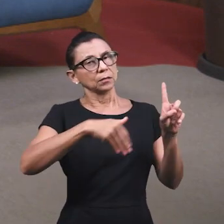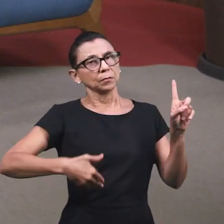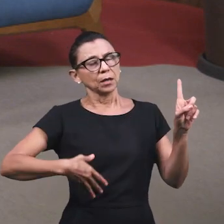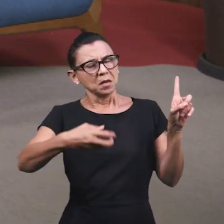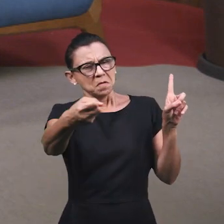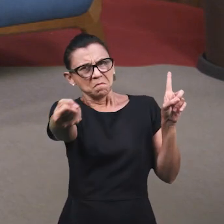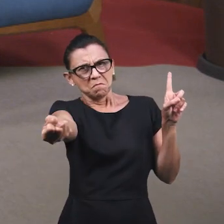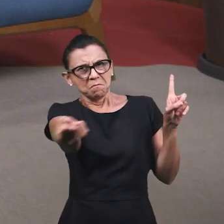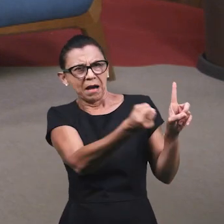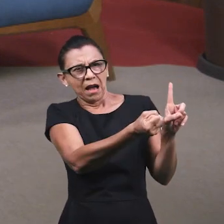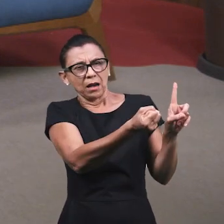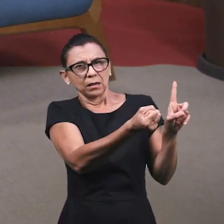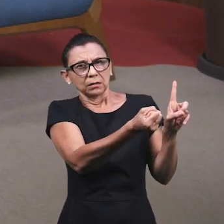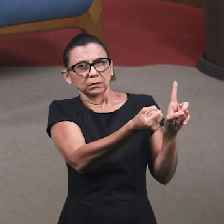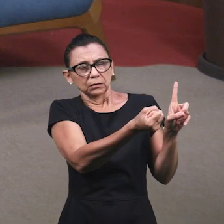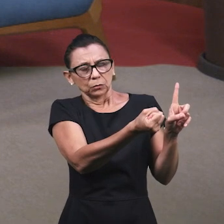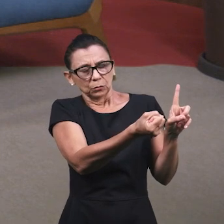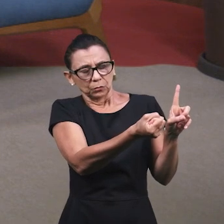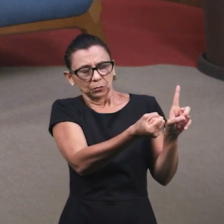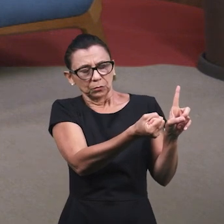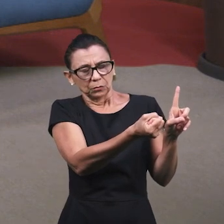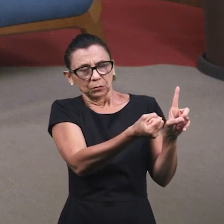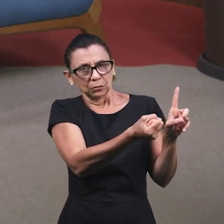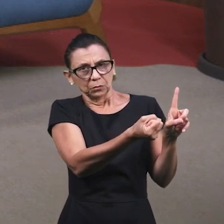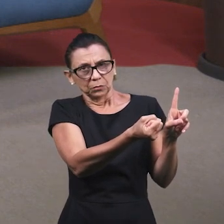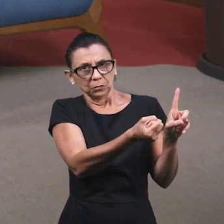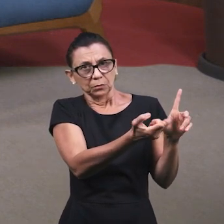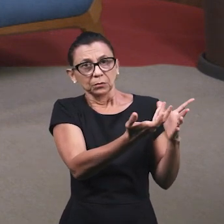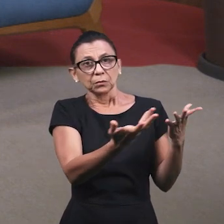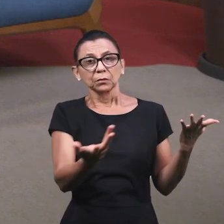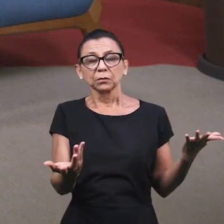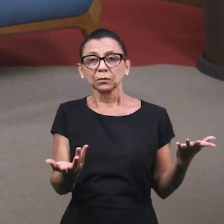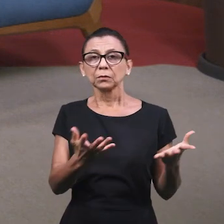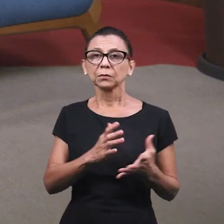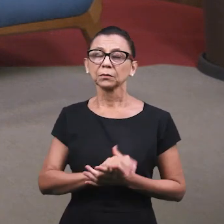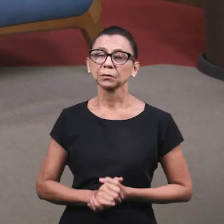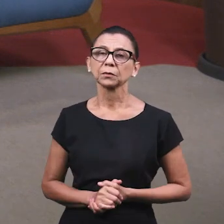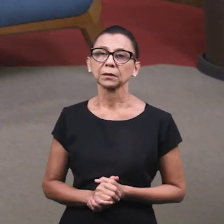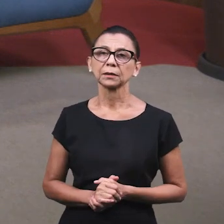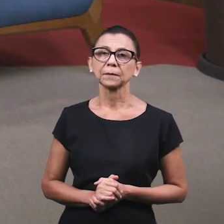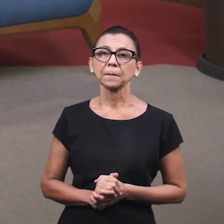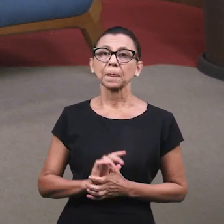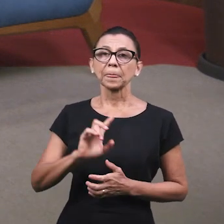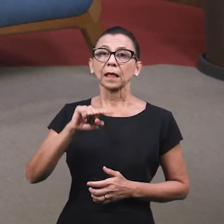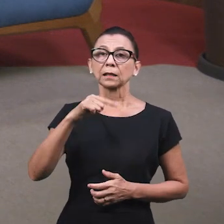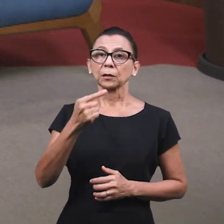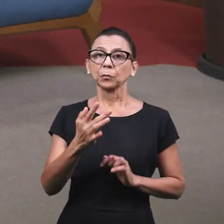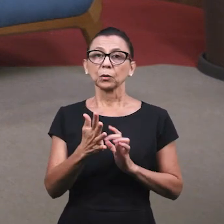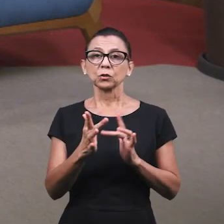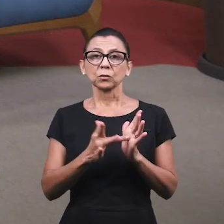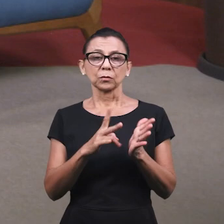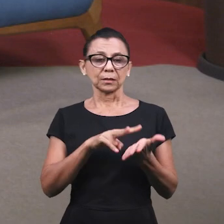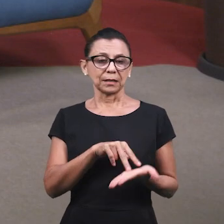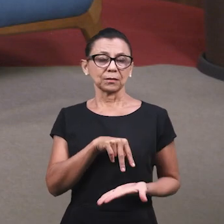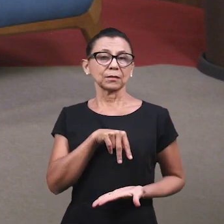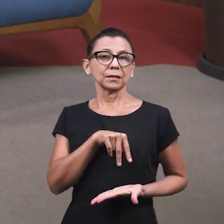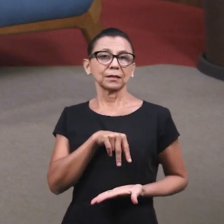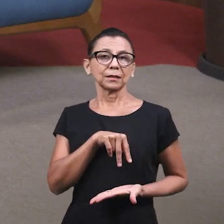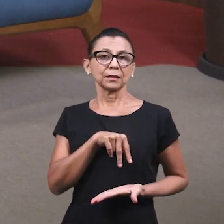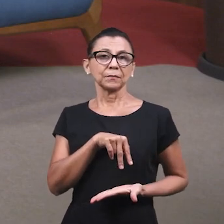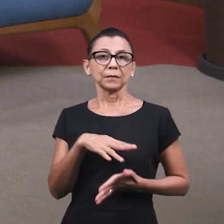mise. Il n'a pas eu l'action à ce moment de l'action de soldat. Maintenant,